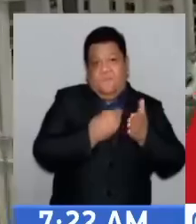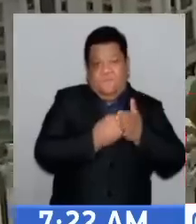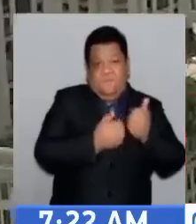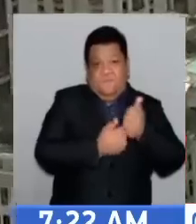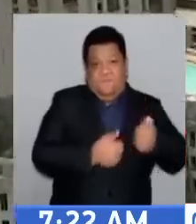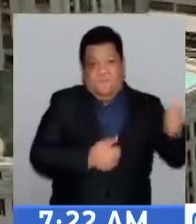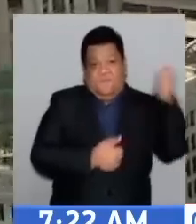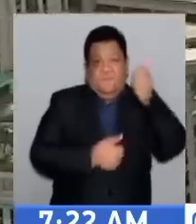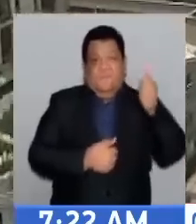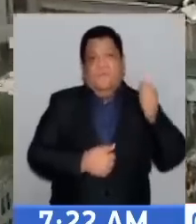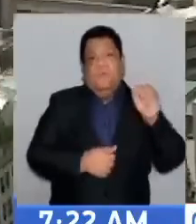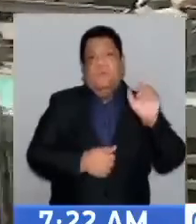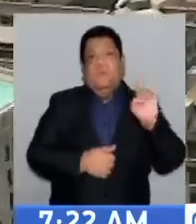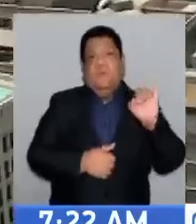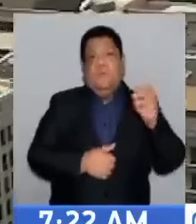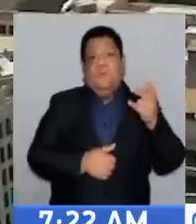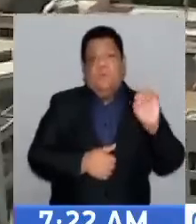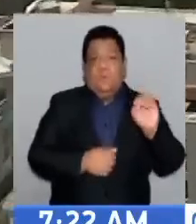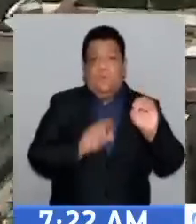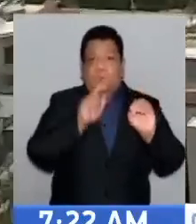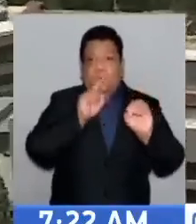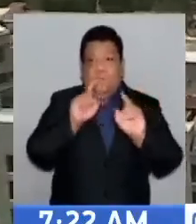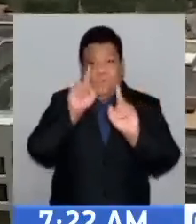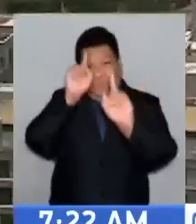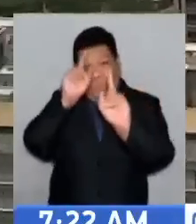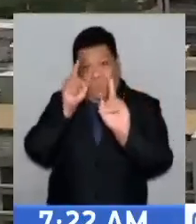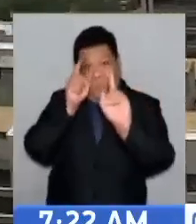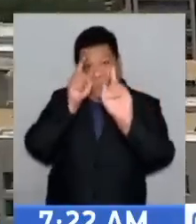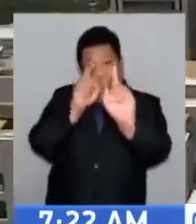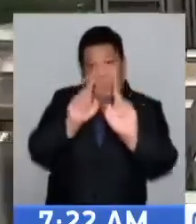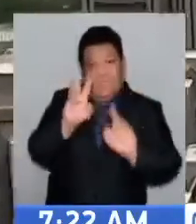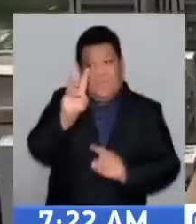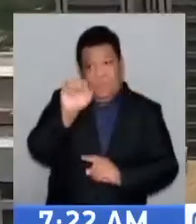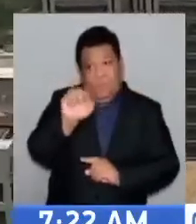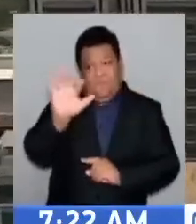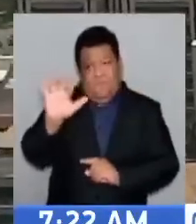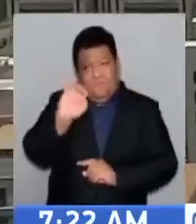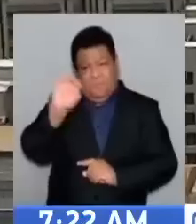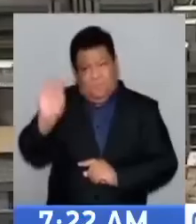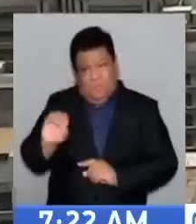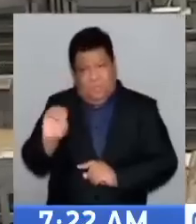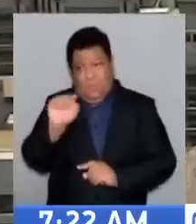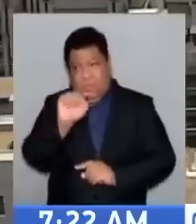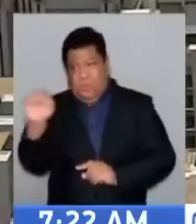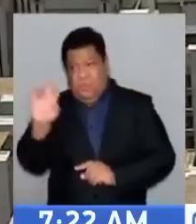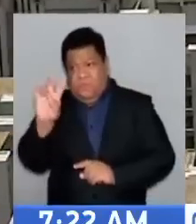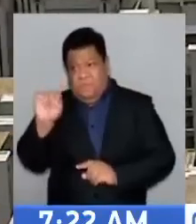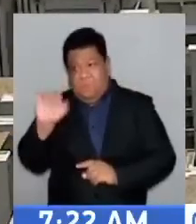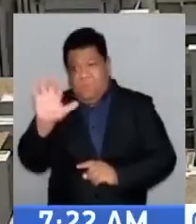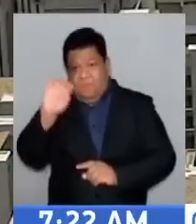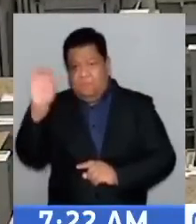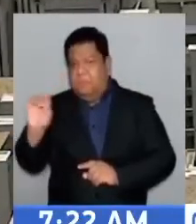growth target na 6.5% to 7.5%.